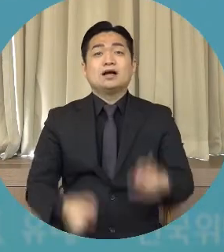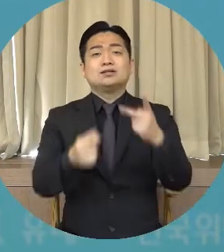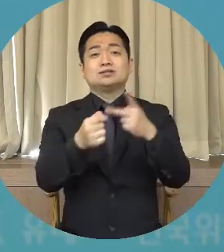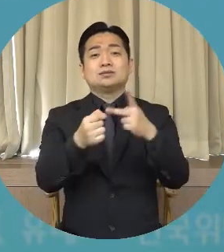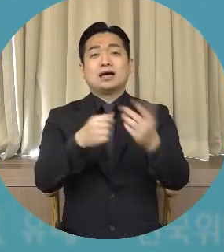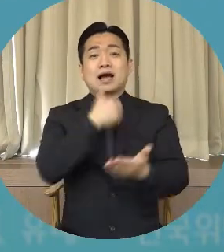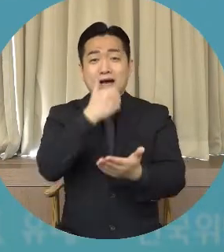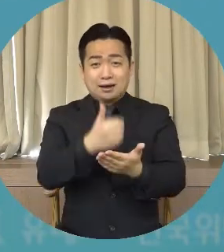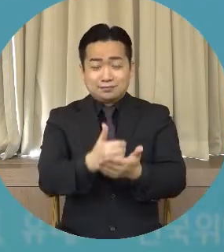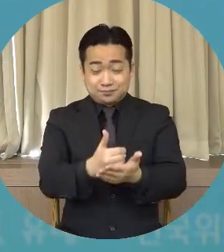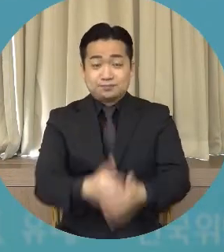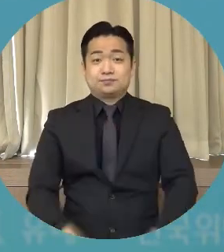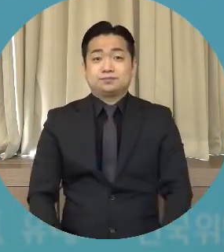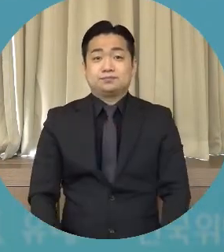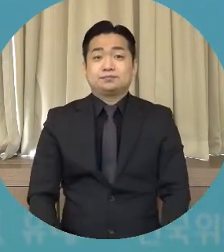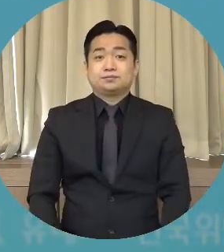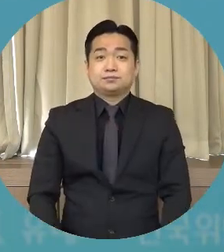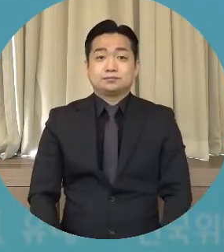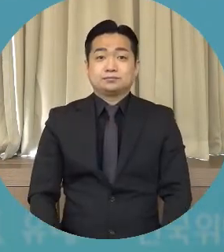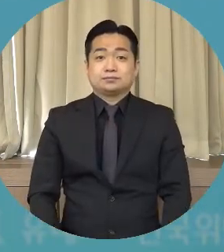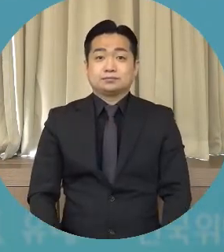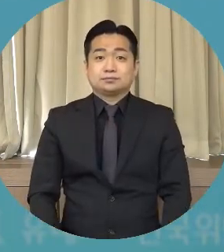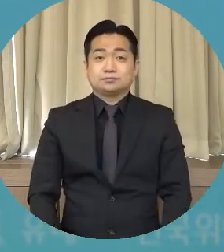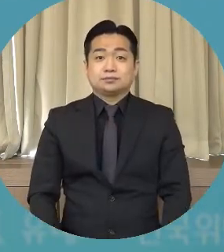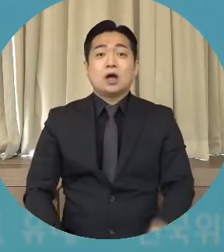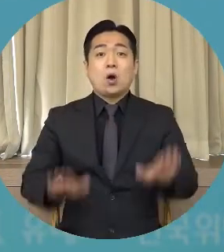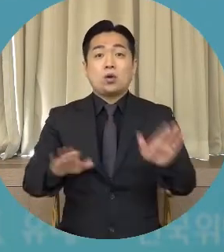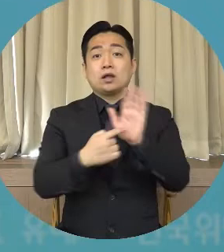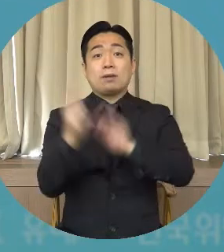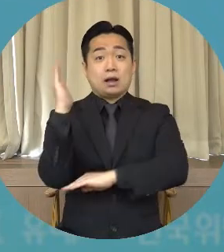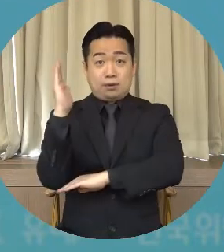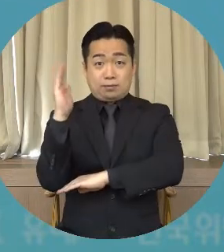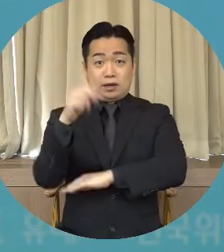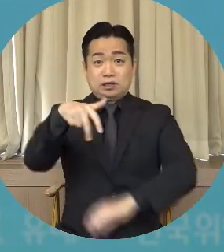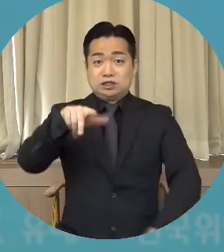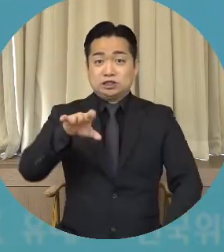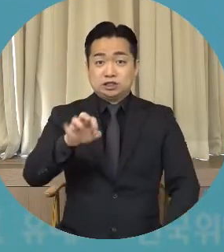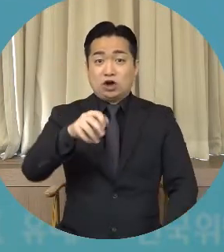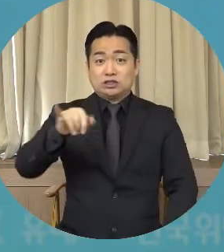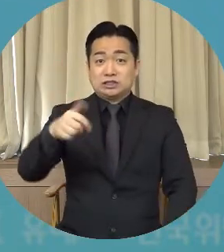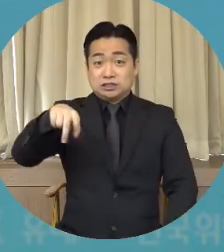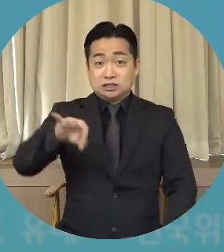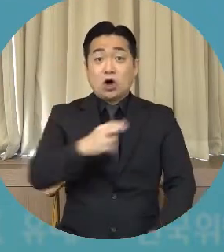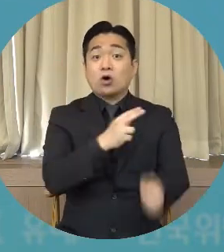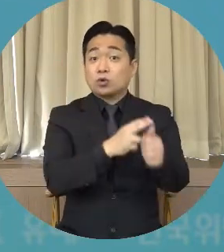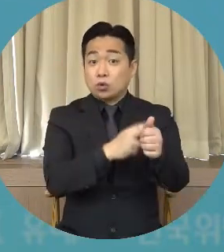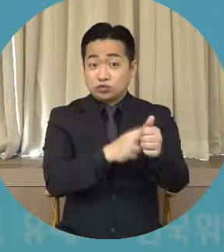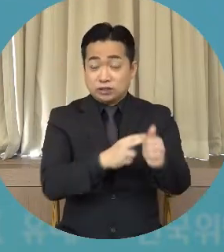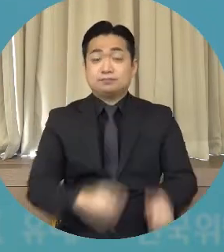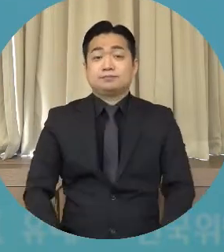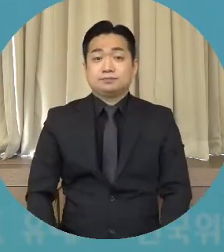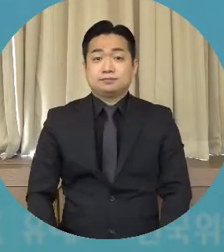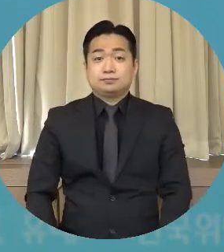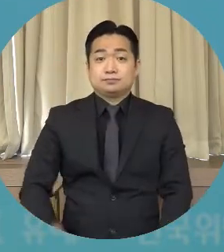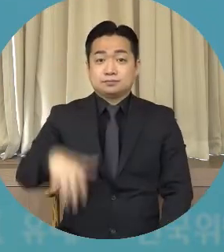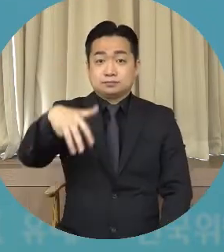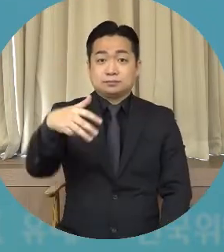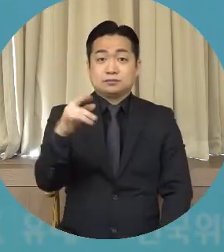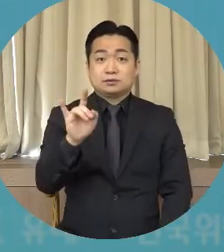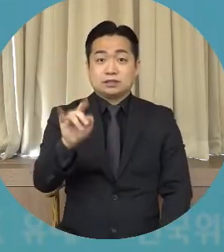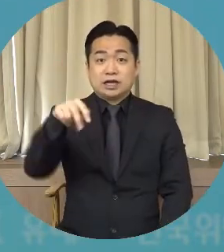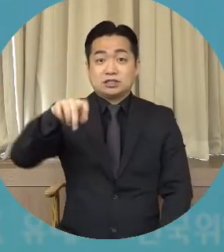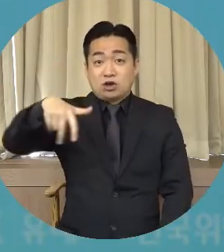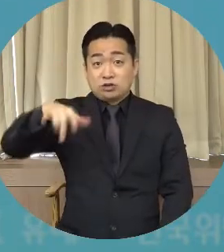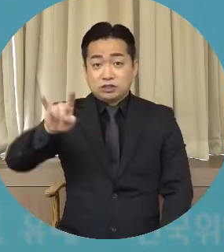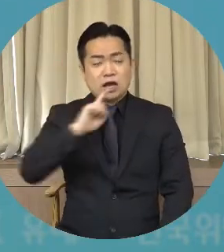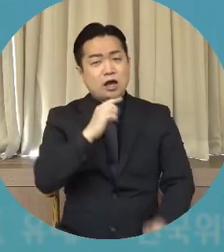거는요. 오늘 발제를 맡으신 우리 정진성 교수님하고 최성재 교수님의